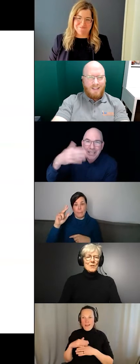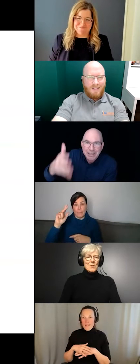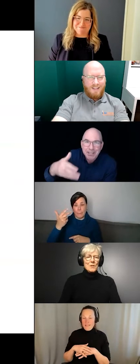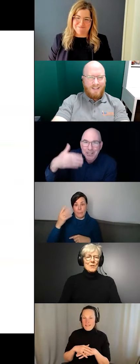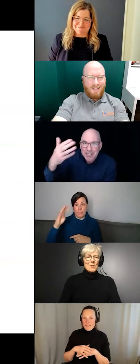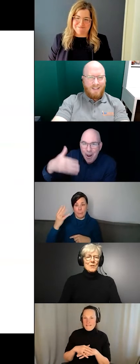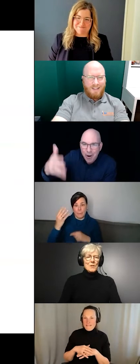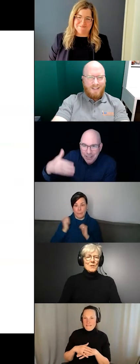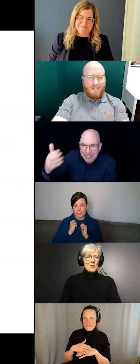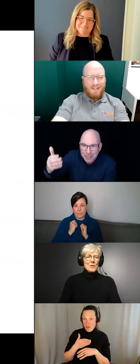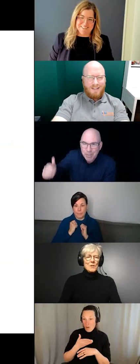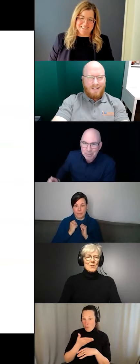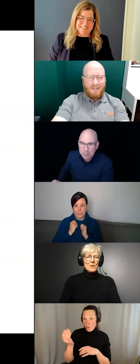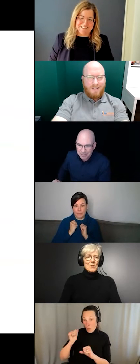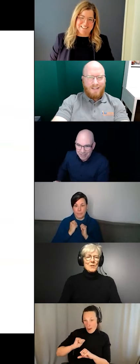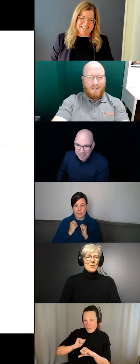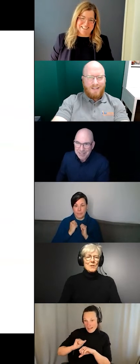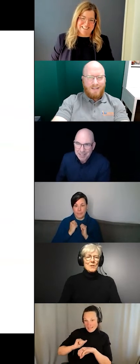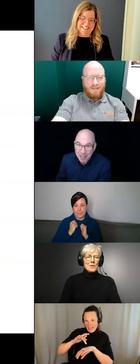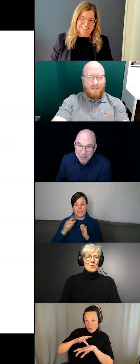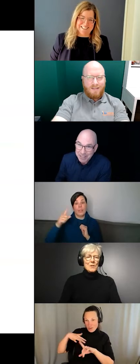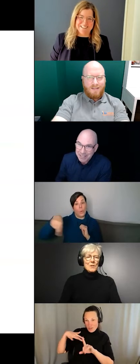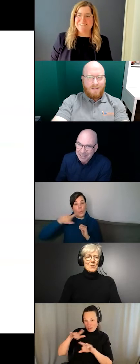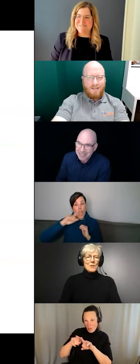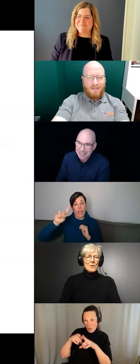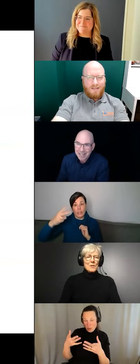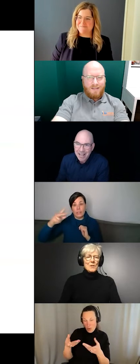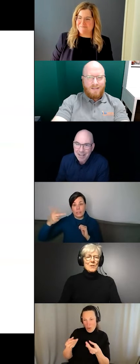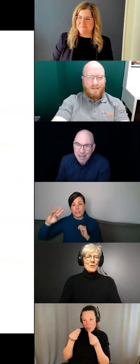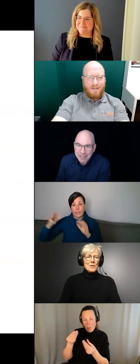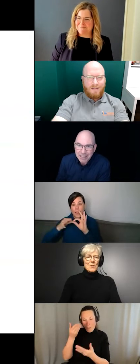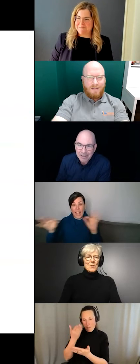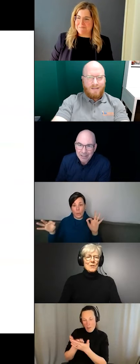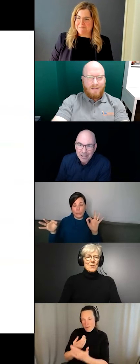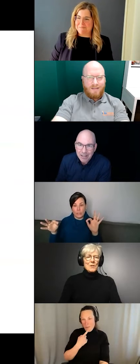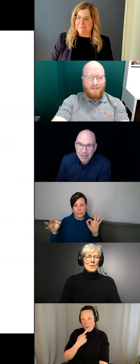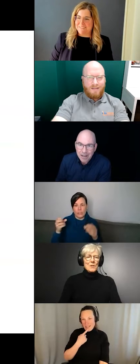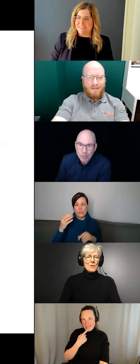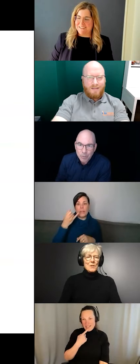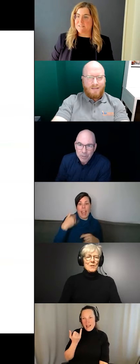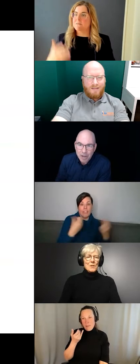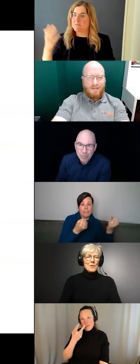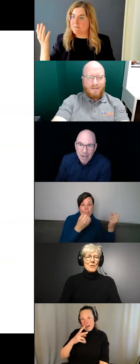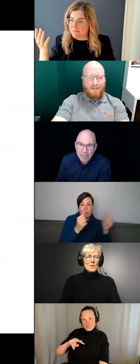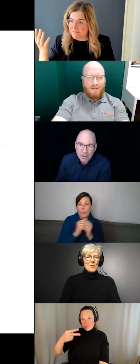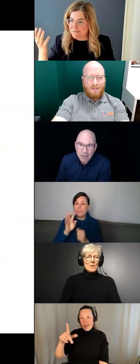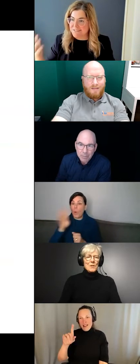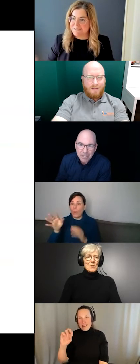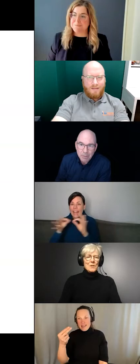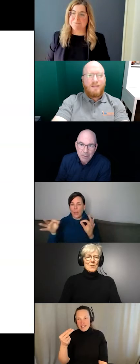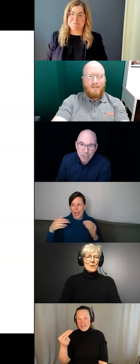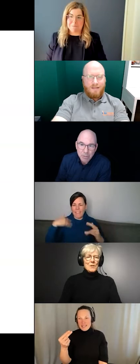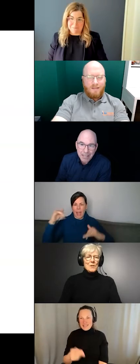ça sera plus facile pour quelqu'un d'entendant ou possiblement vous pourriez essayer quelque chose comme ça et voir comment c'est difficile de voir que c'est pas facile,